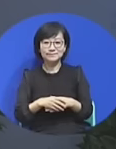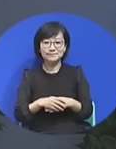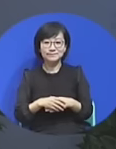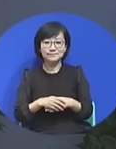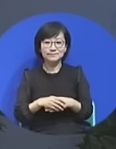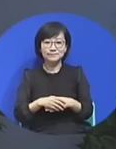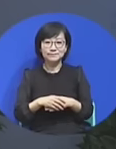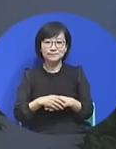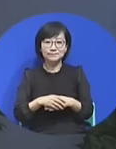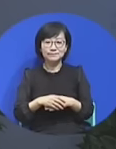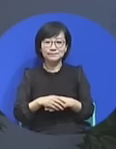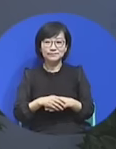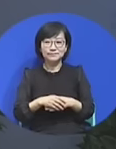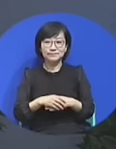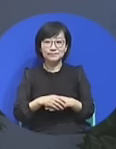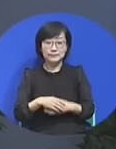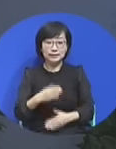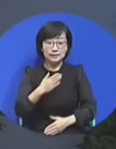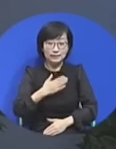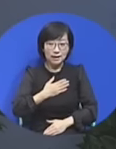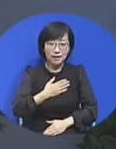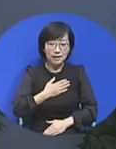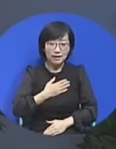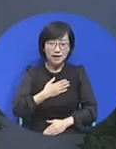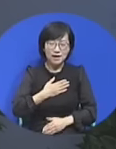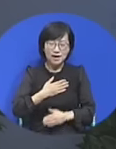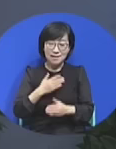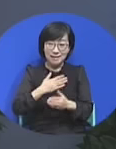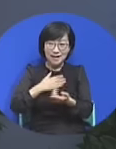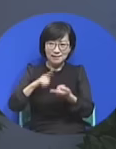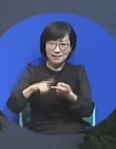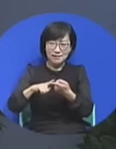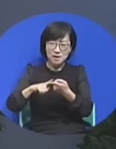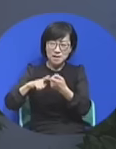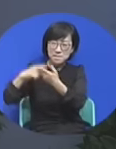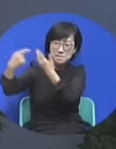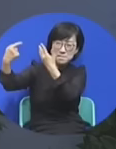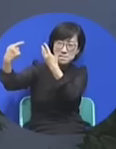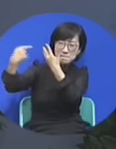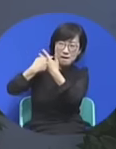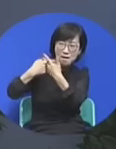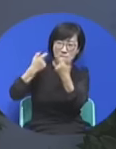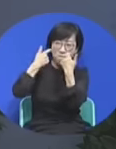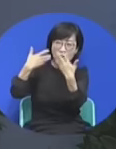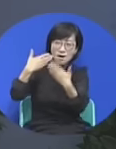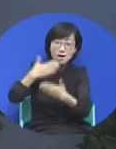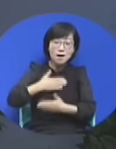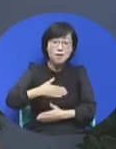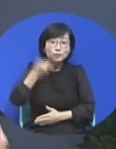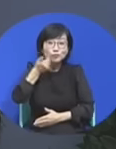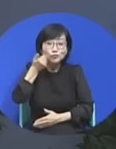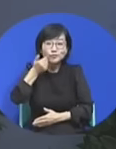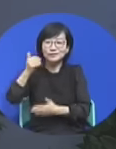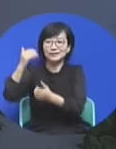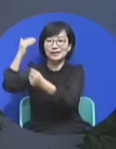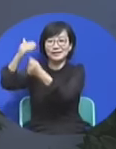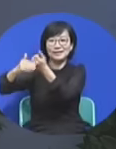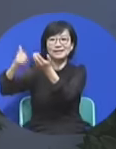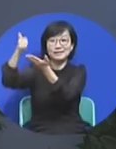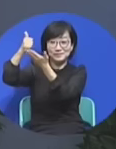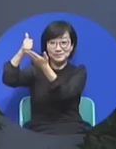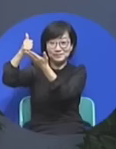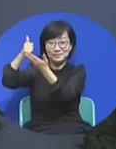나를 더 잘 알고 있는 이가 하나님이십니다. The one who knows me better than I know myself is God. 나의